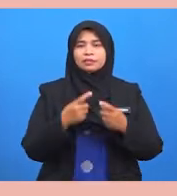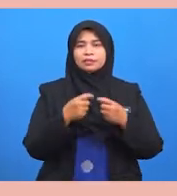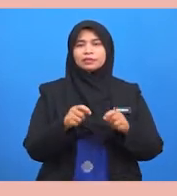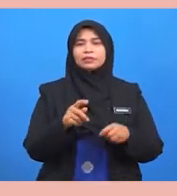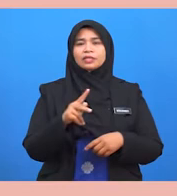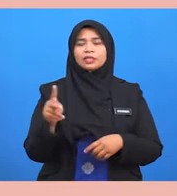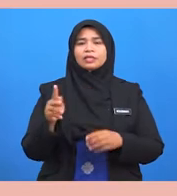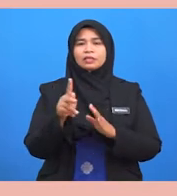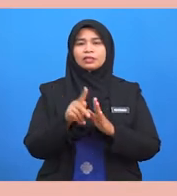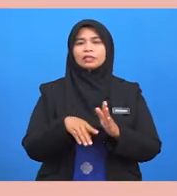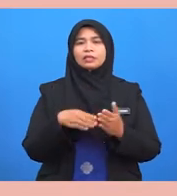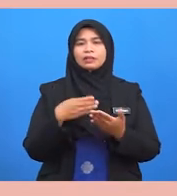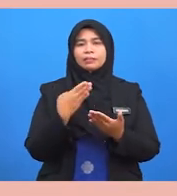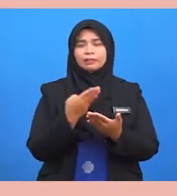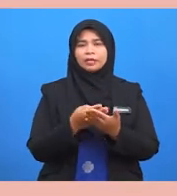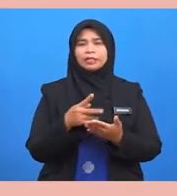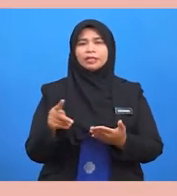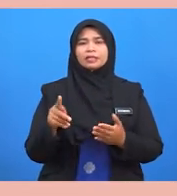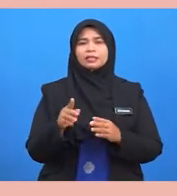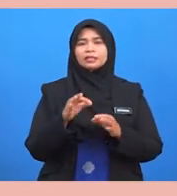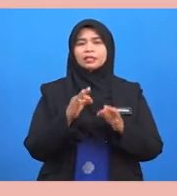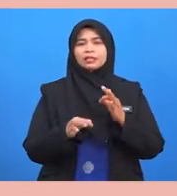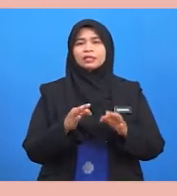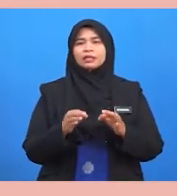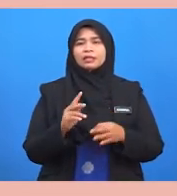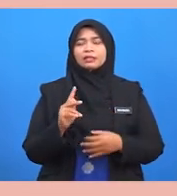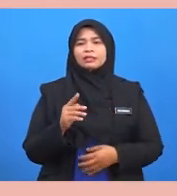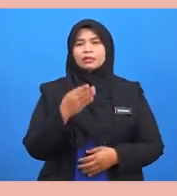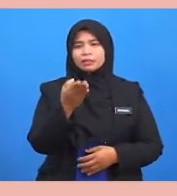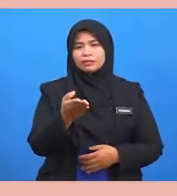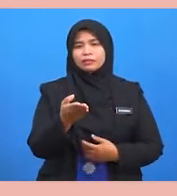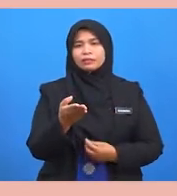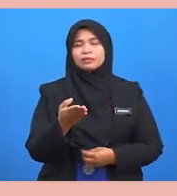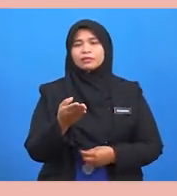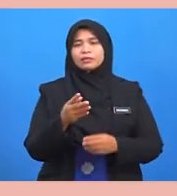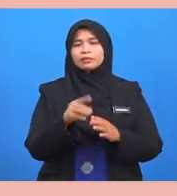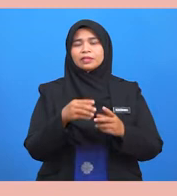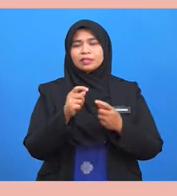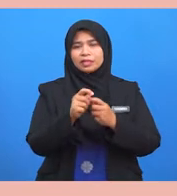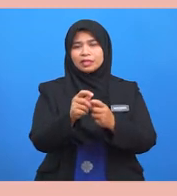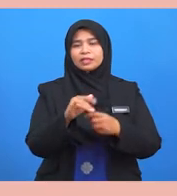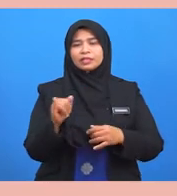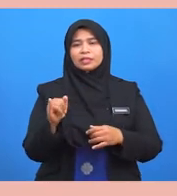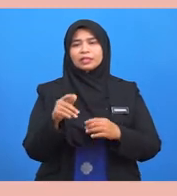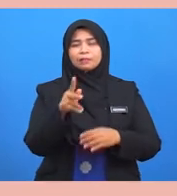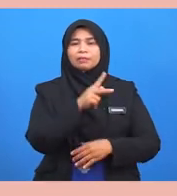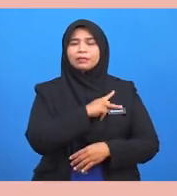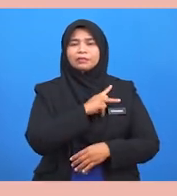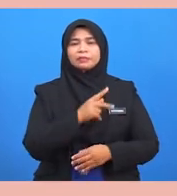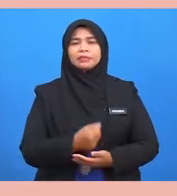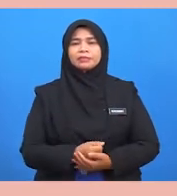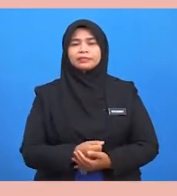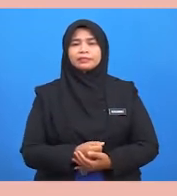huraikan kebaikan sekiranya kamu mentaati